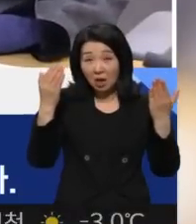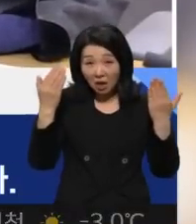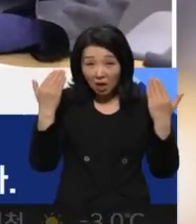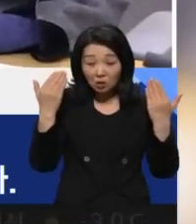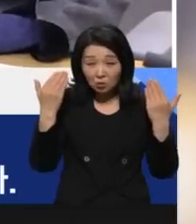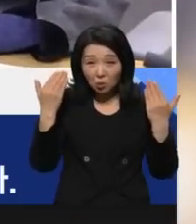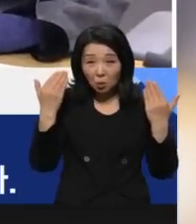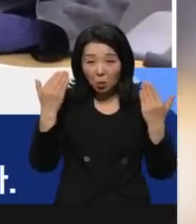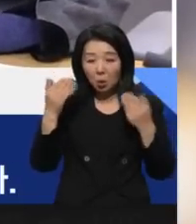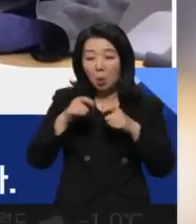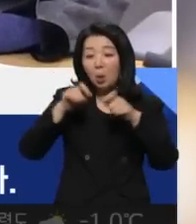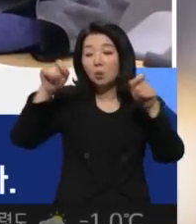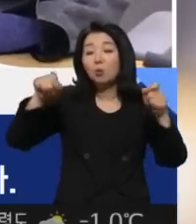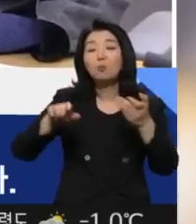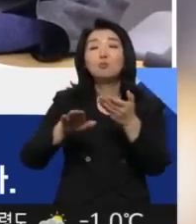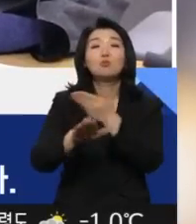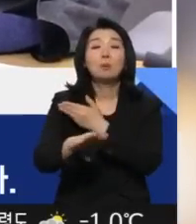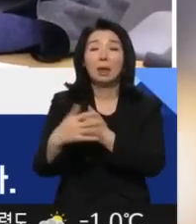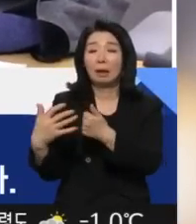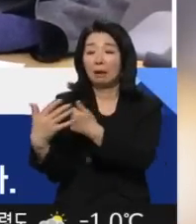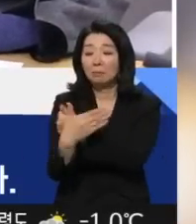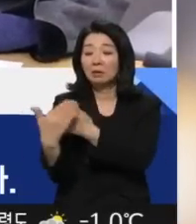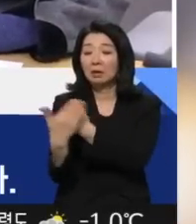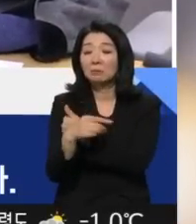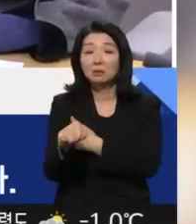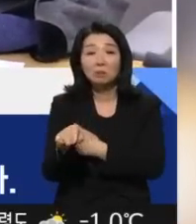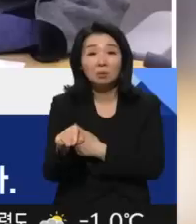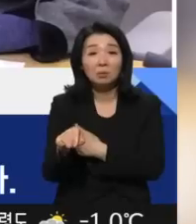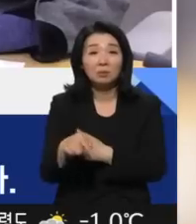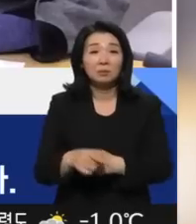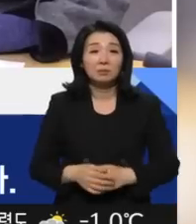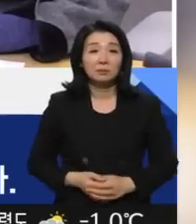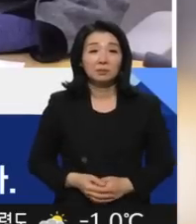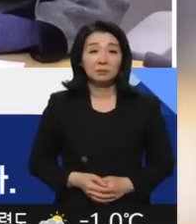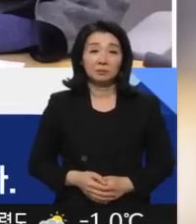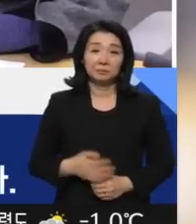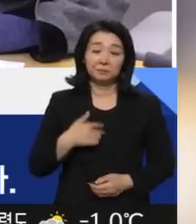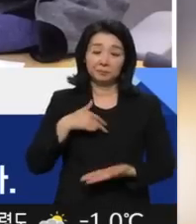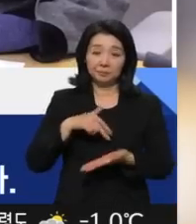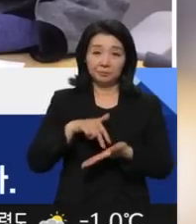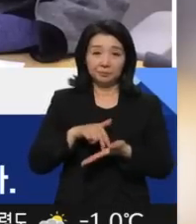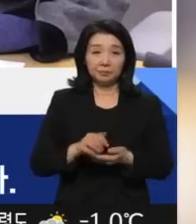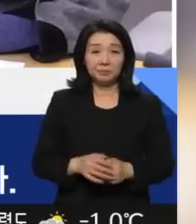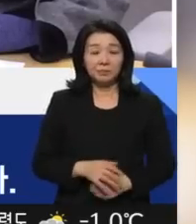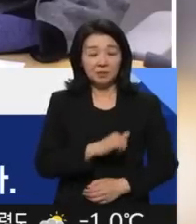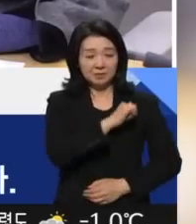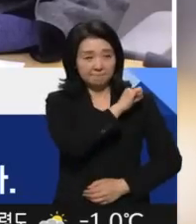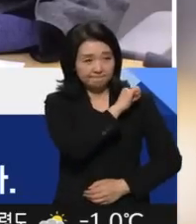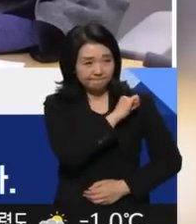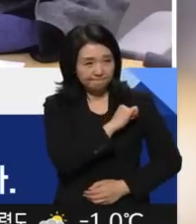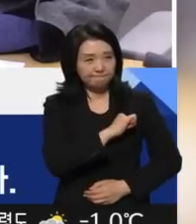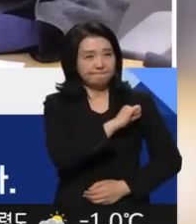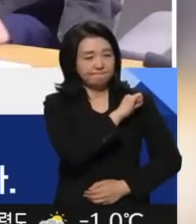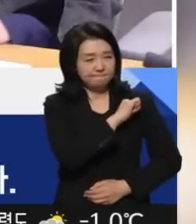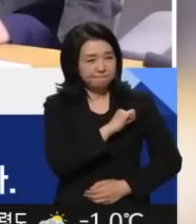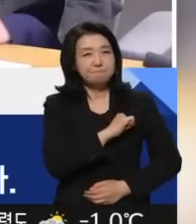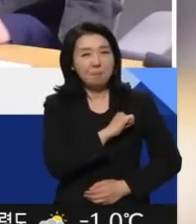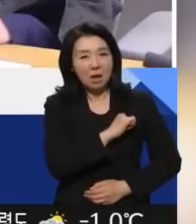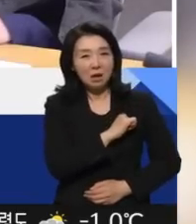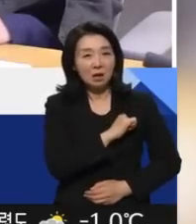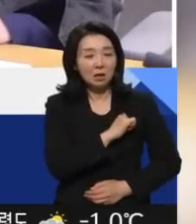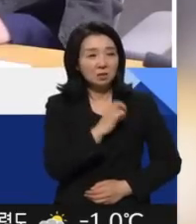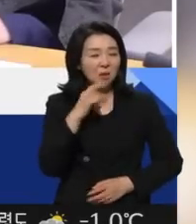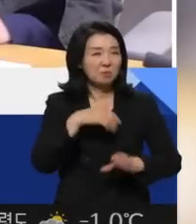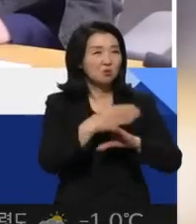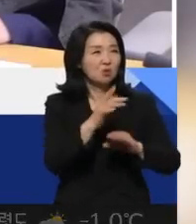감싸고 지키기에 급급한 모습, 이런 모습들만 보아온 거 아닙니까? 저는 뭐 인내할 만큼 인내했다고 봅니다. 민주당 같은